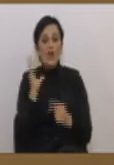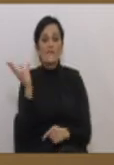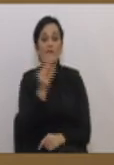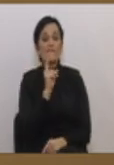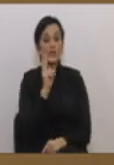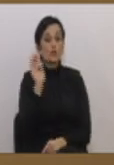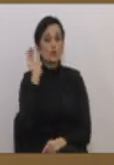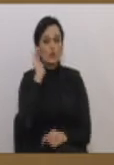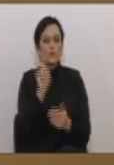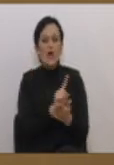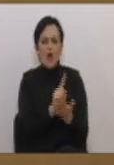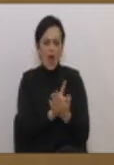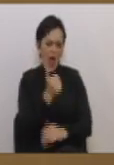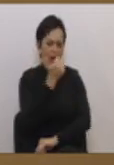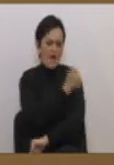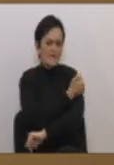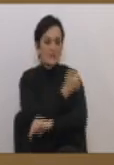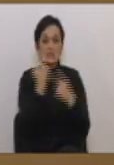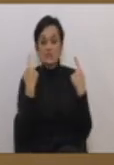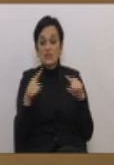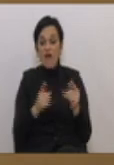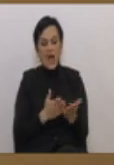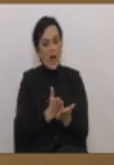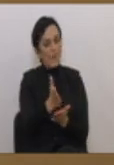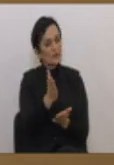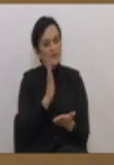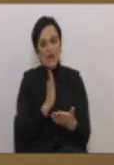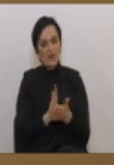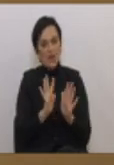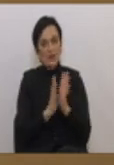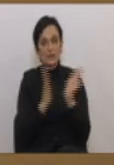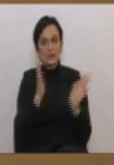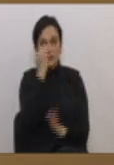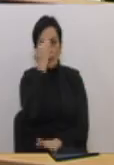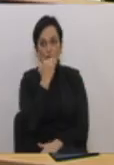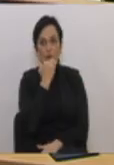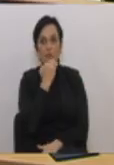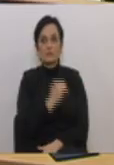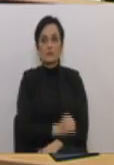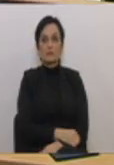უსმენს ავიცრად სხვა გამოსავალი არ არის დიდი მადლობა